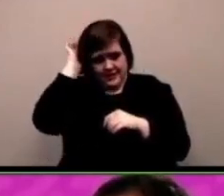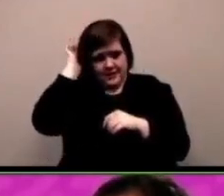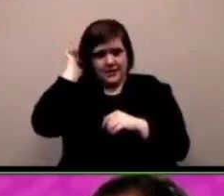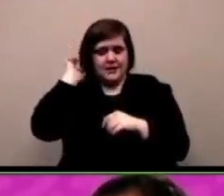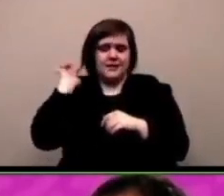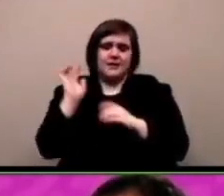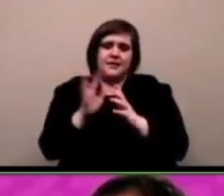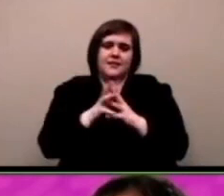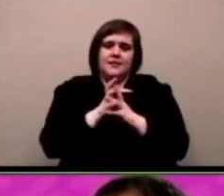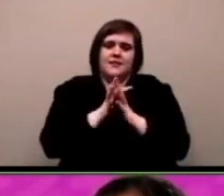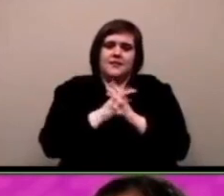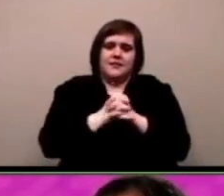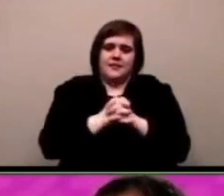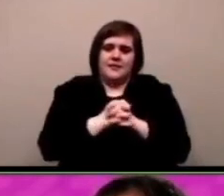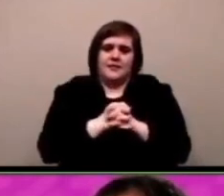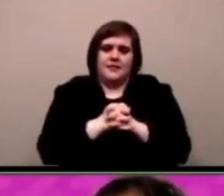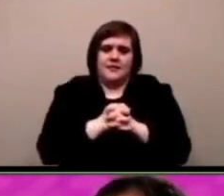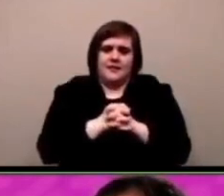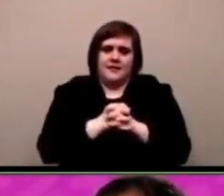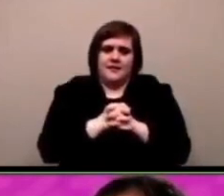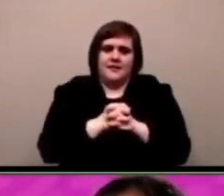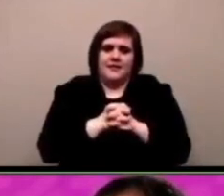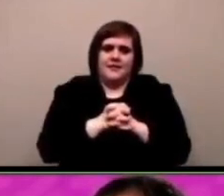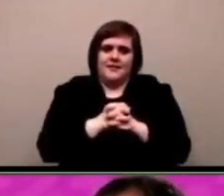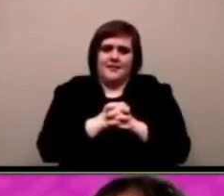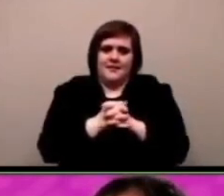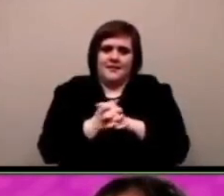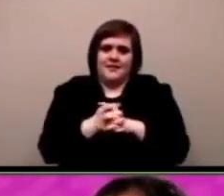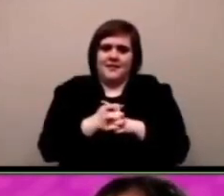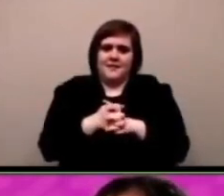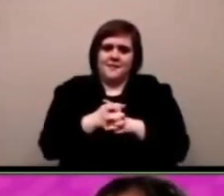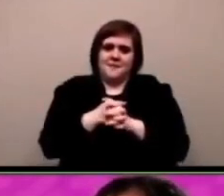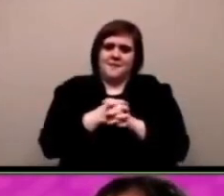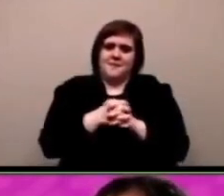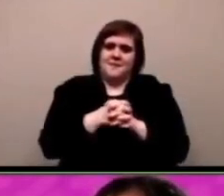すごくジャンプしていくりんごを見るのも面白いですね